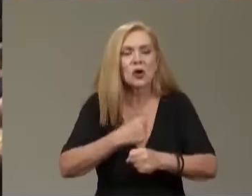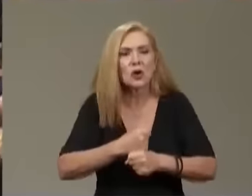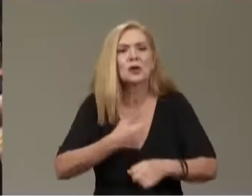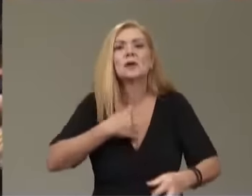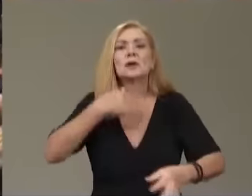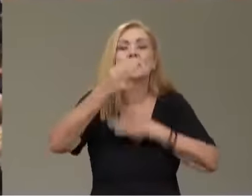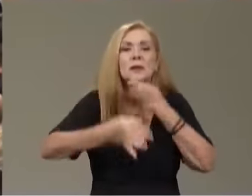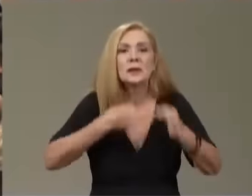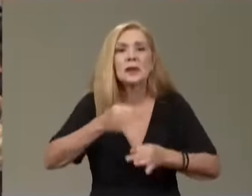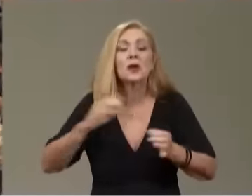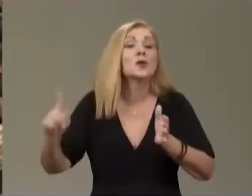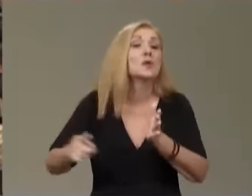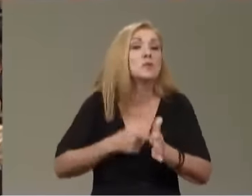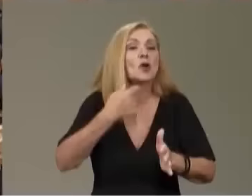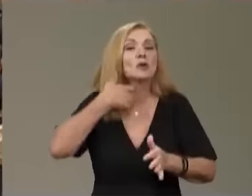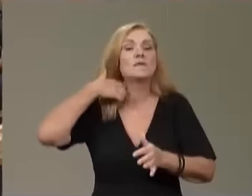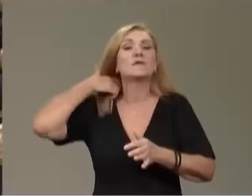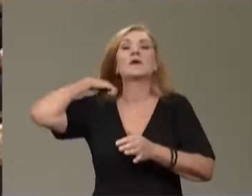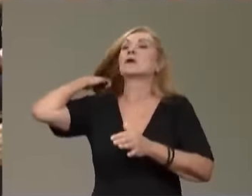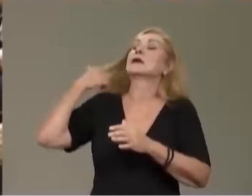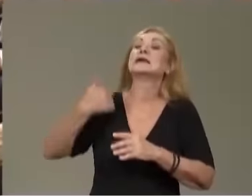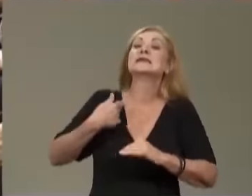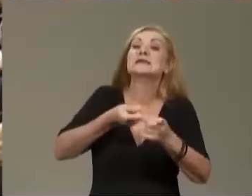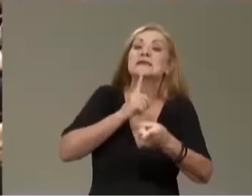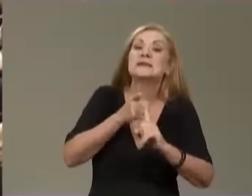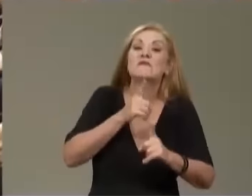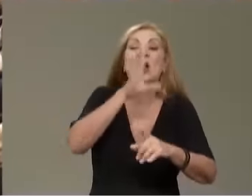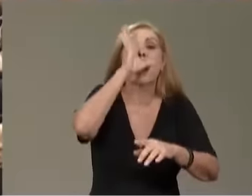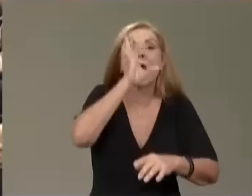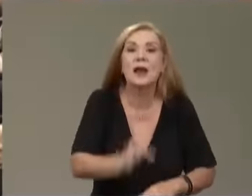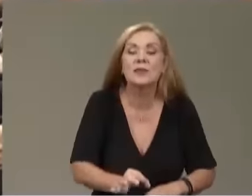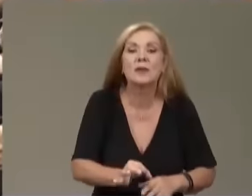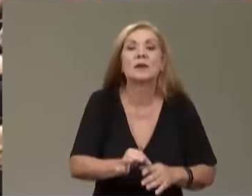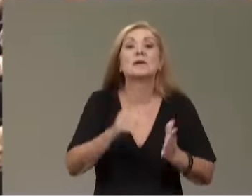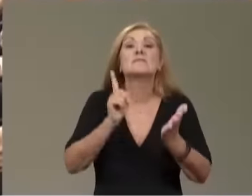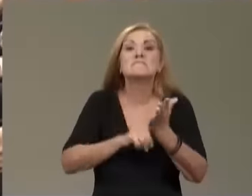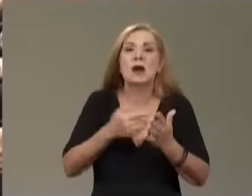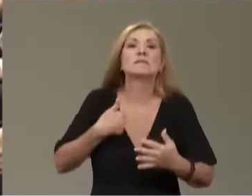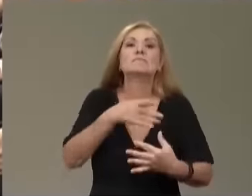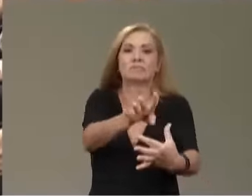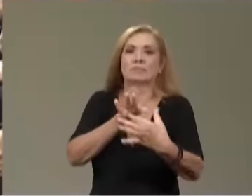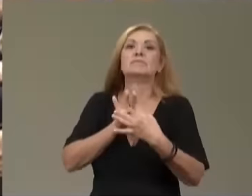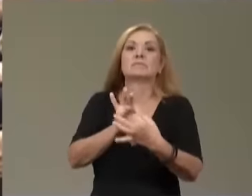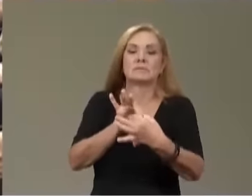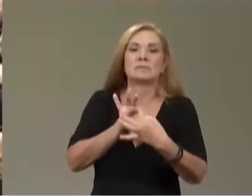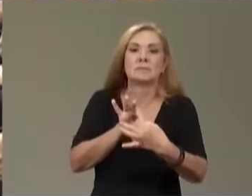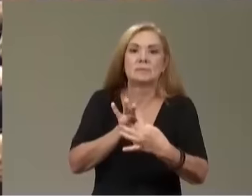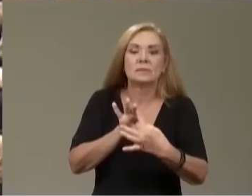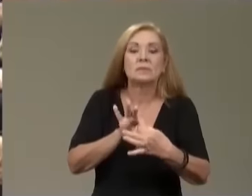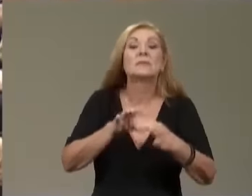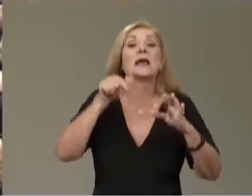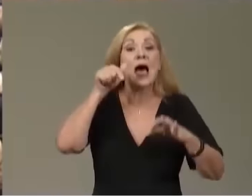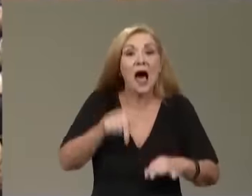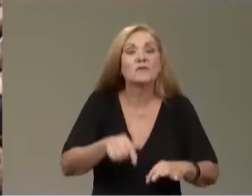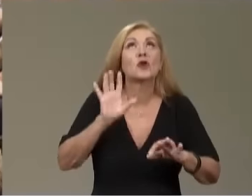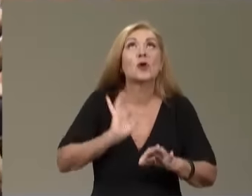για πρώτη φορά για τη Συμφωνία Αλήθειας, η οποία πρέπει να διέπει τις σχέσεις μας. Και με αυτήν ακριβώς